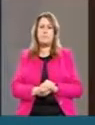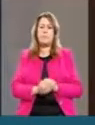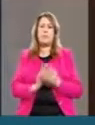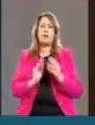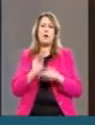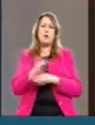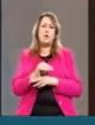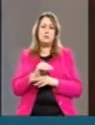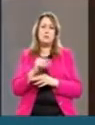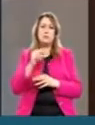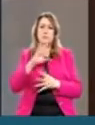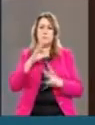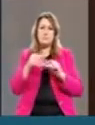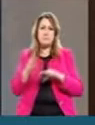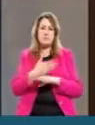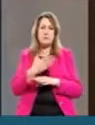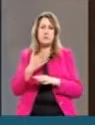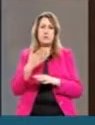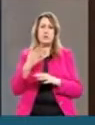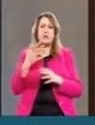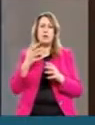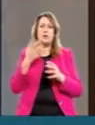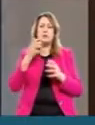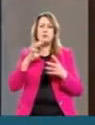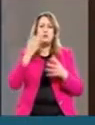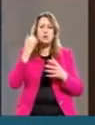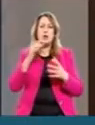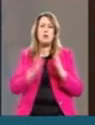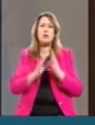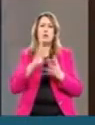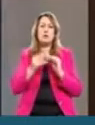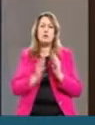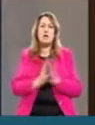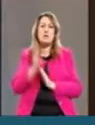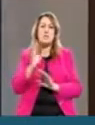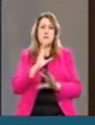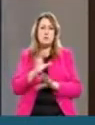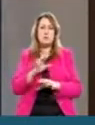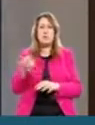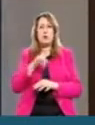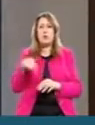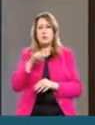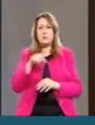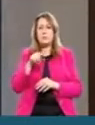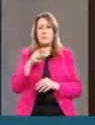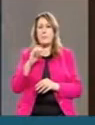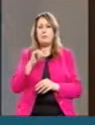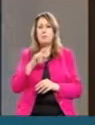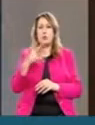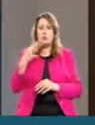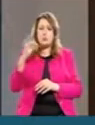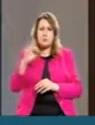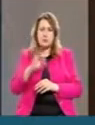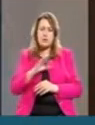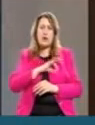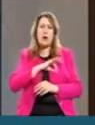Рост валового объема продукции сложился за счет результатов отрасли растениеводства в следующих регионах. Это Узункольский на почти на